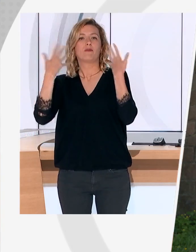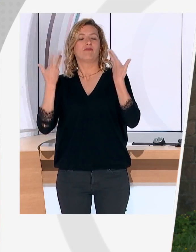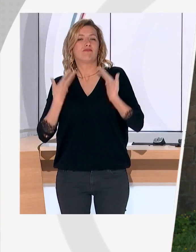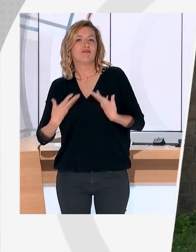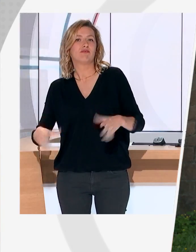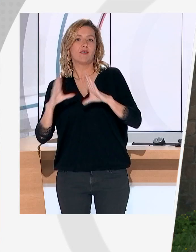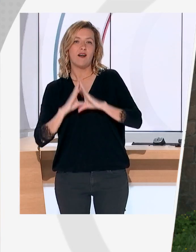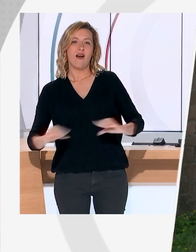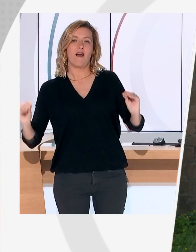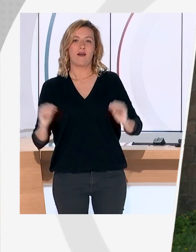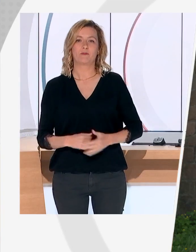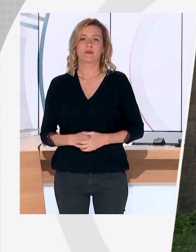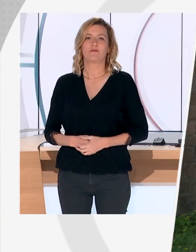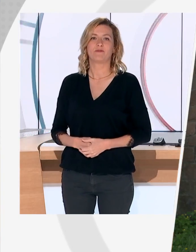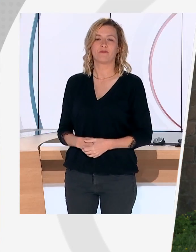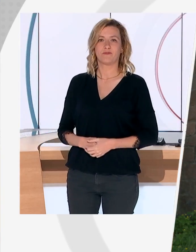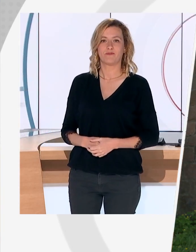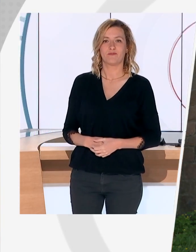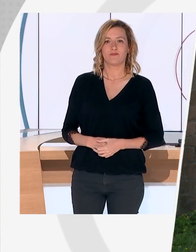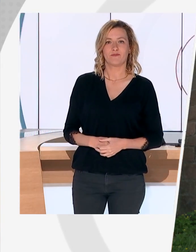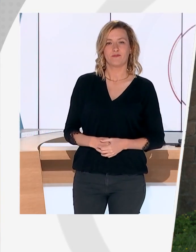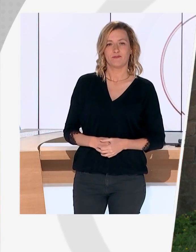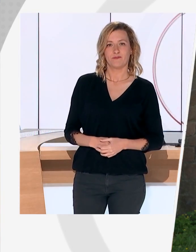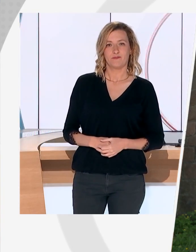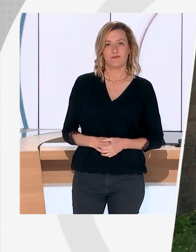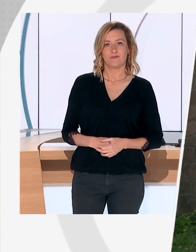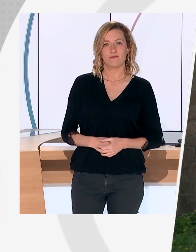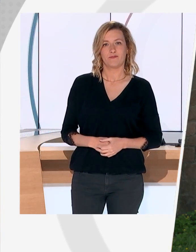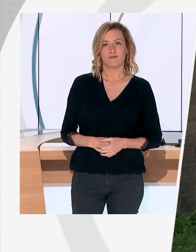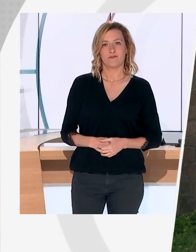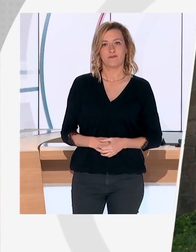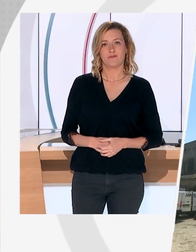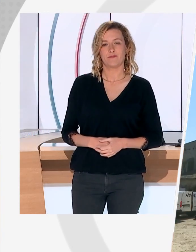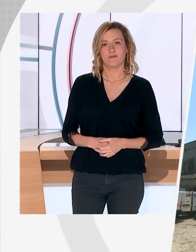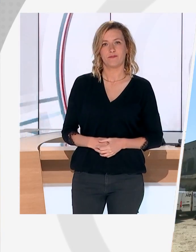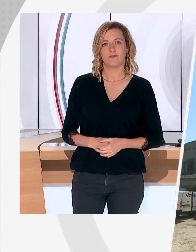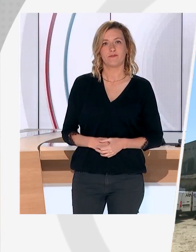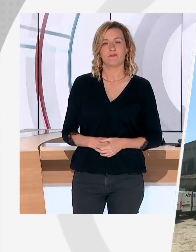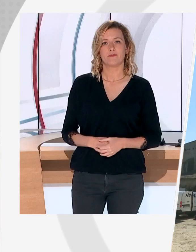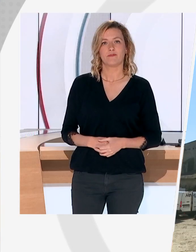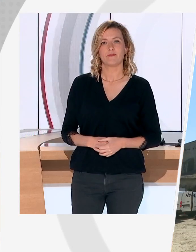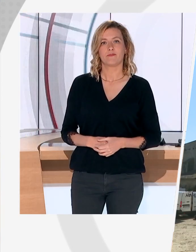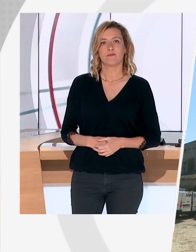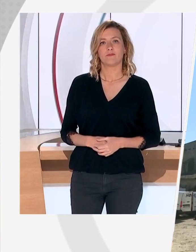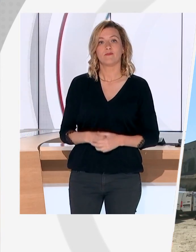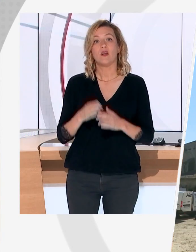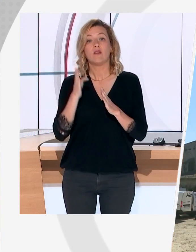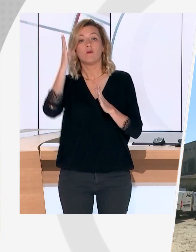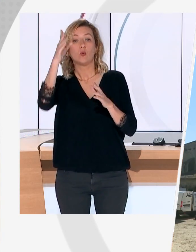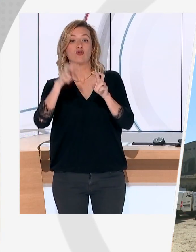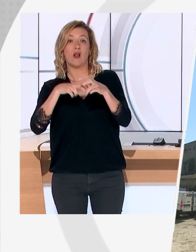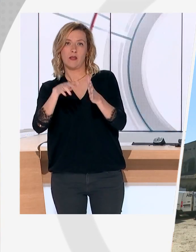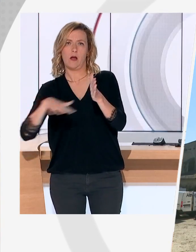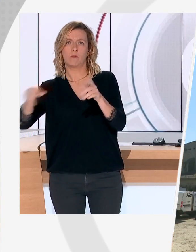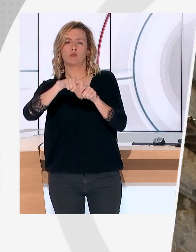esprit, lui redonner son esprit cloître très apaisant et très apaisé en plein cœur de ville. 30 mètres de long, tout autant